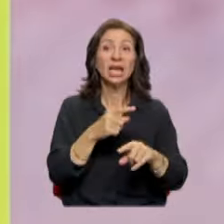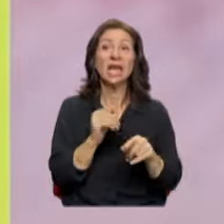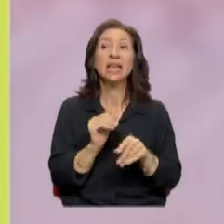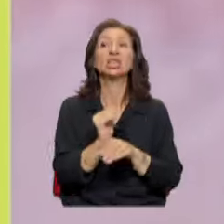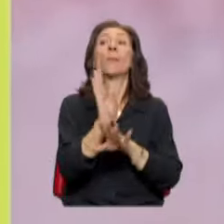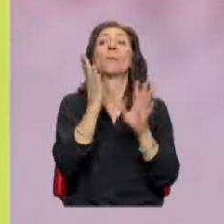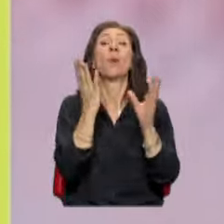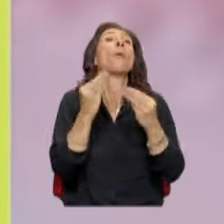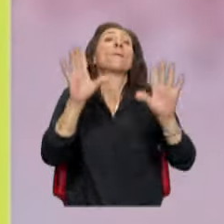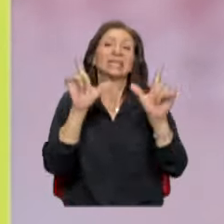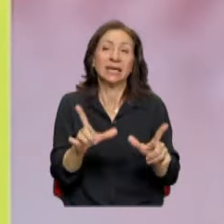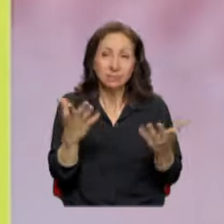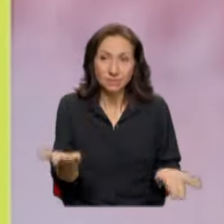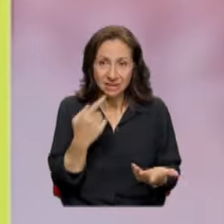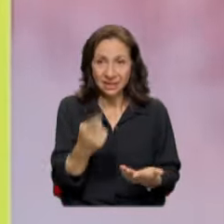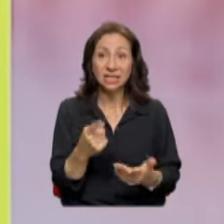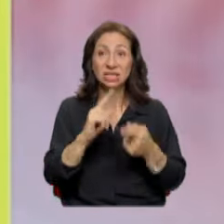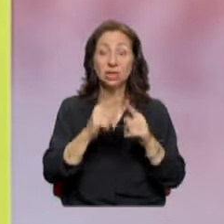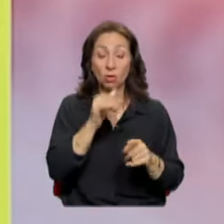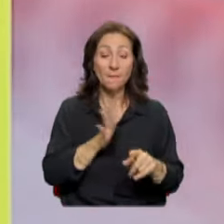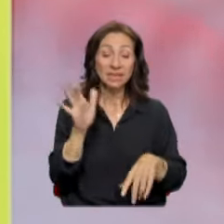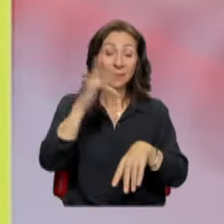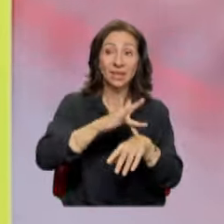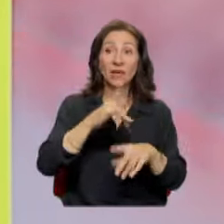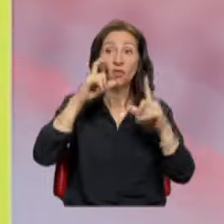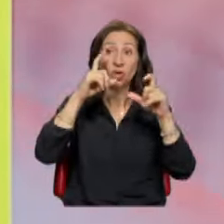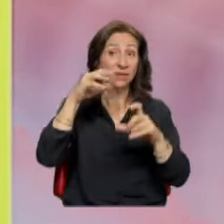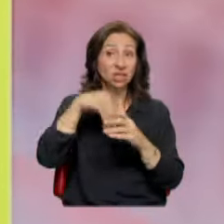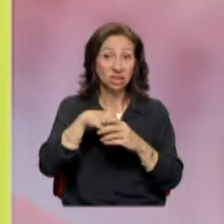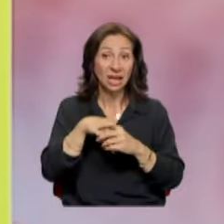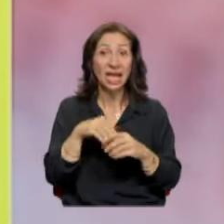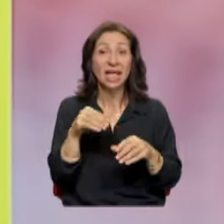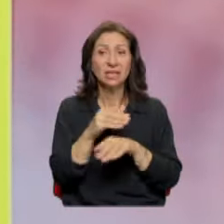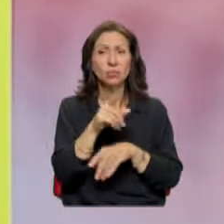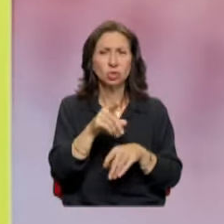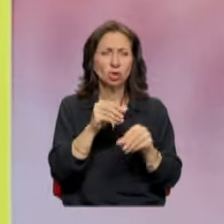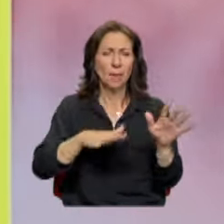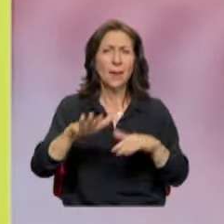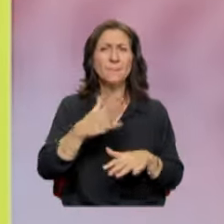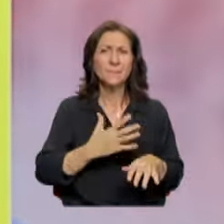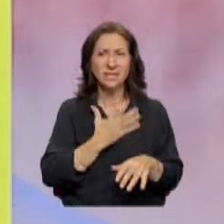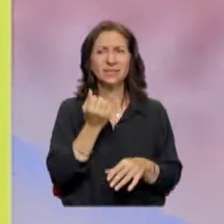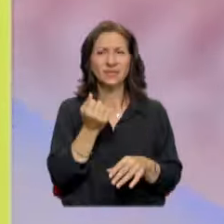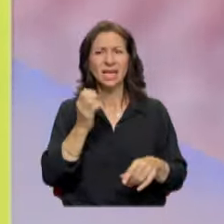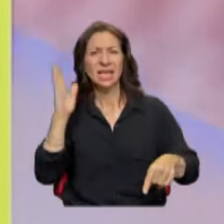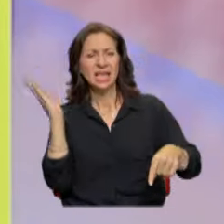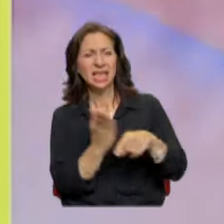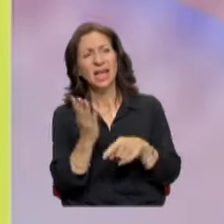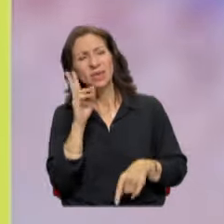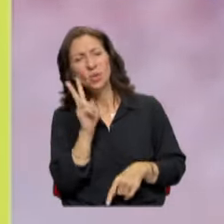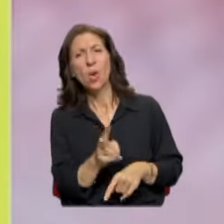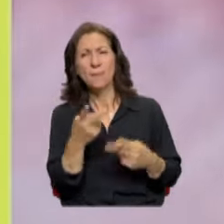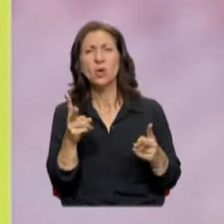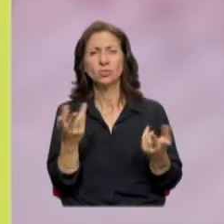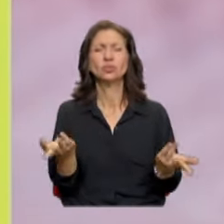yaşamamalı dık dedi Kılıçdaroğlu beştepe'deki fotoğrafı içinde yaşadığımız bu topraklarda maalesef ihaneti de